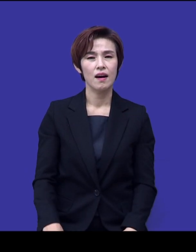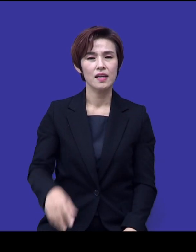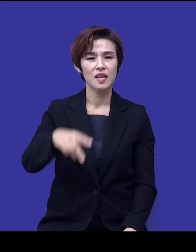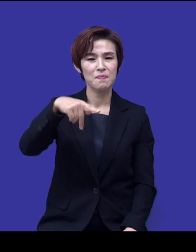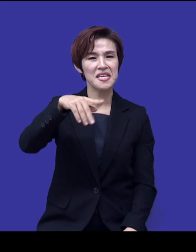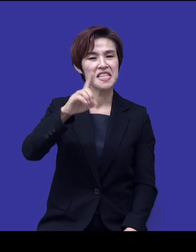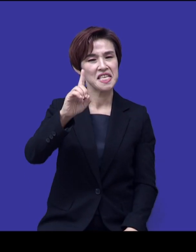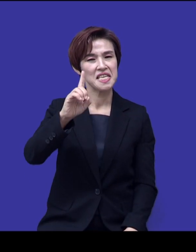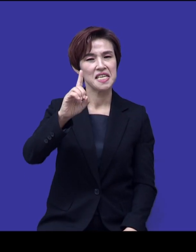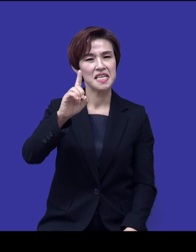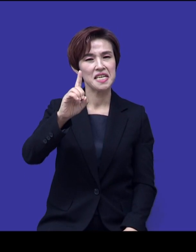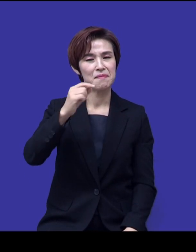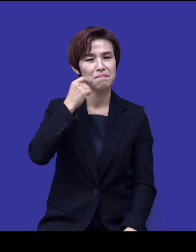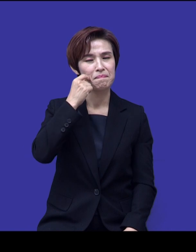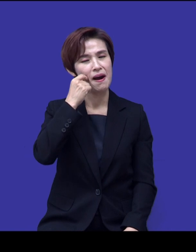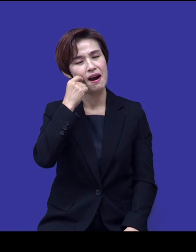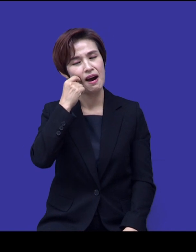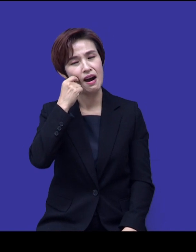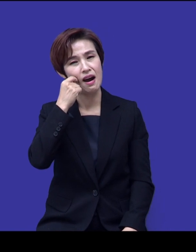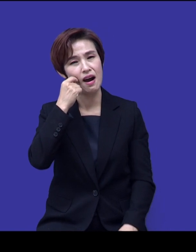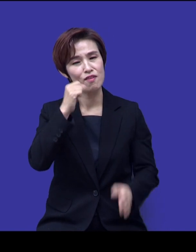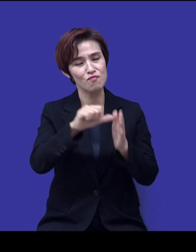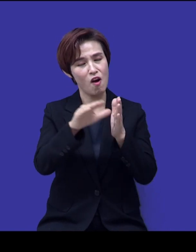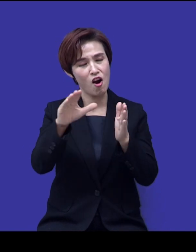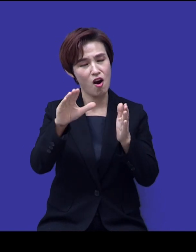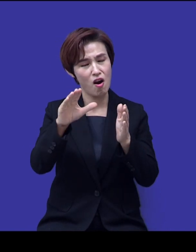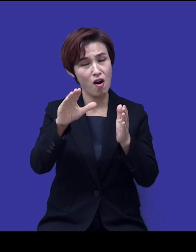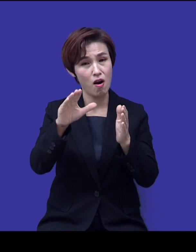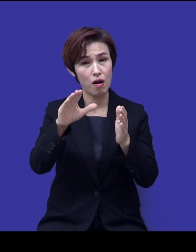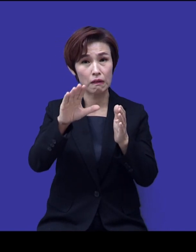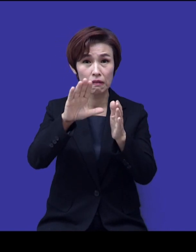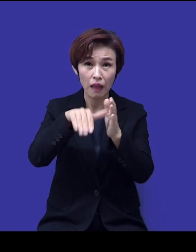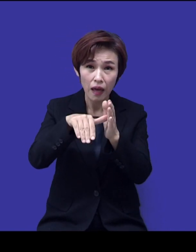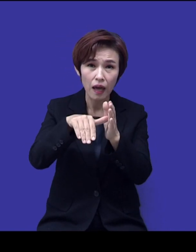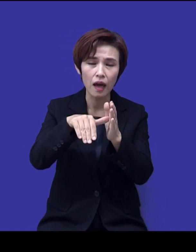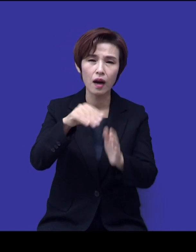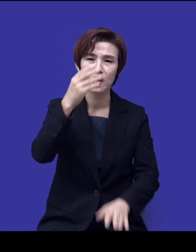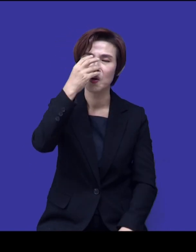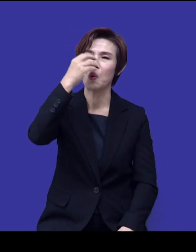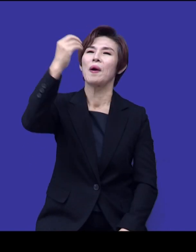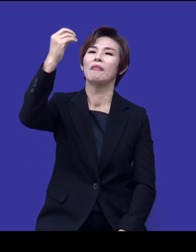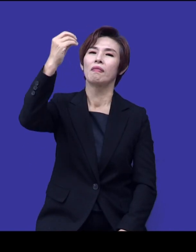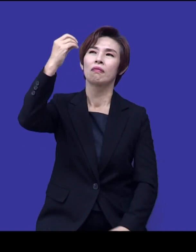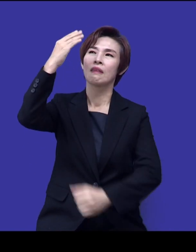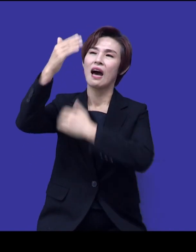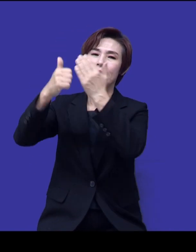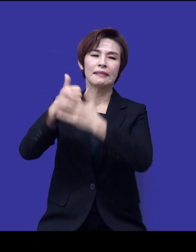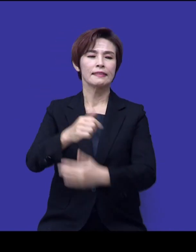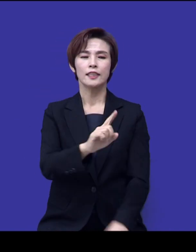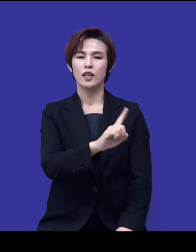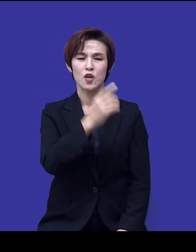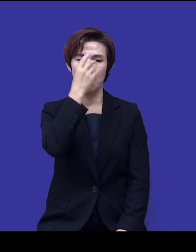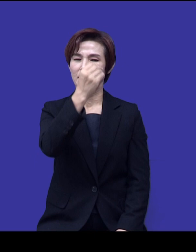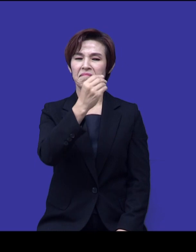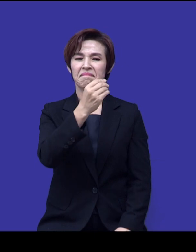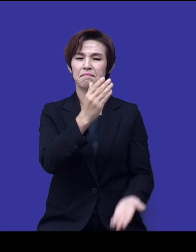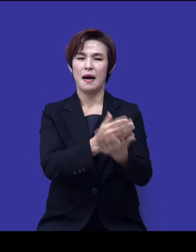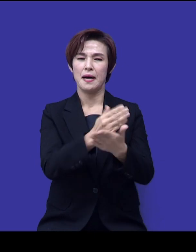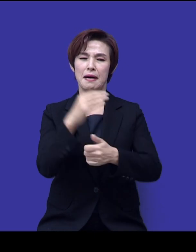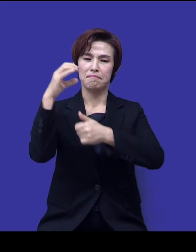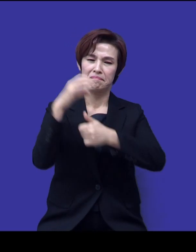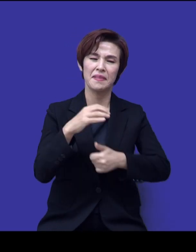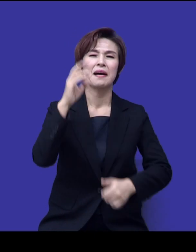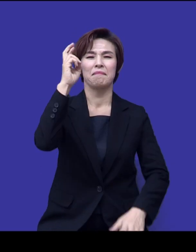좀 할만하다가 하니까 사고가 딱 나더라고요. 그래서 네. 이 아마 너무 교만하니까 예. 적당히 깎아주신 거 아닌가 싶어요.